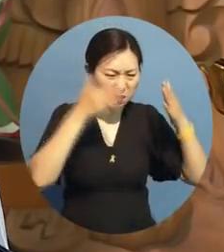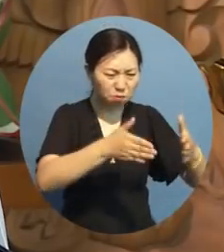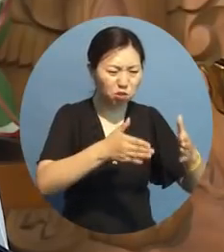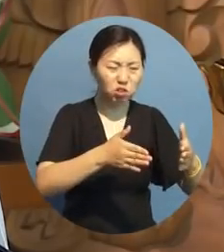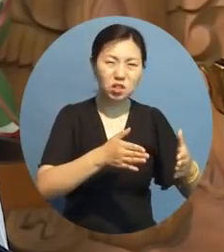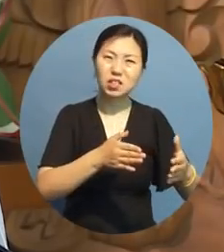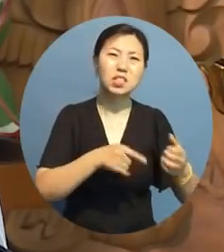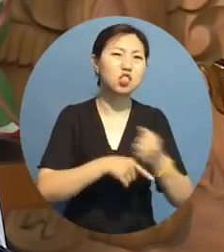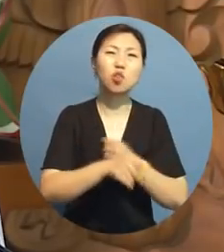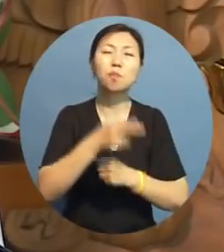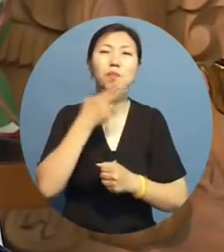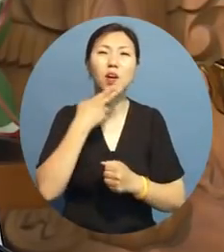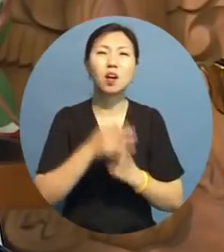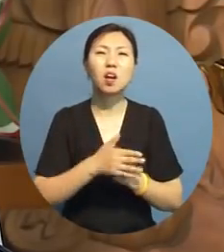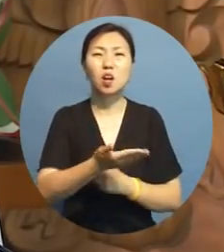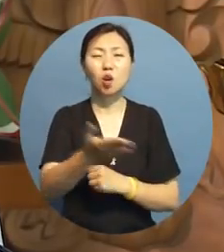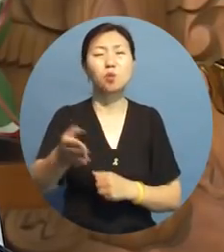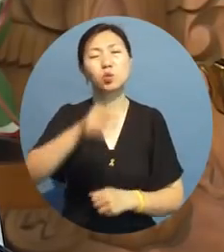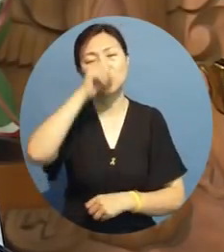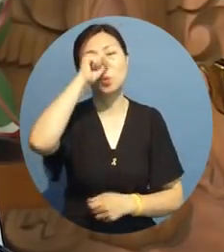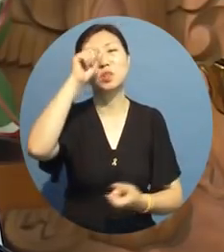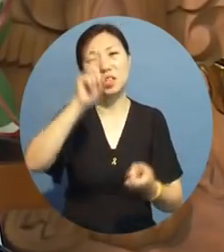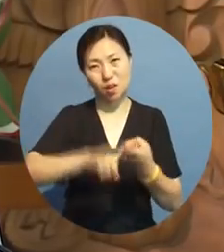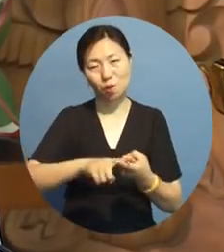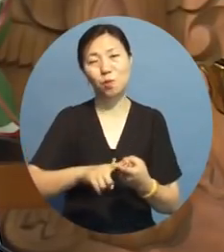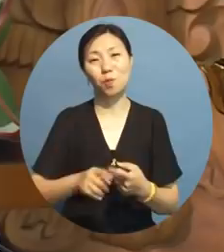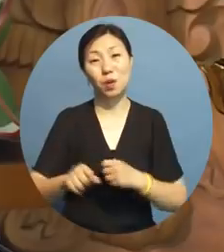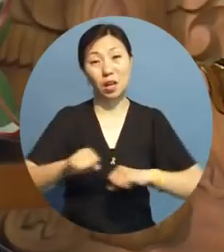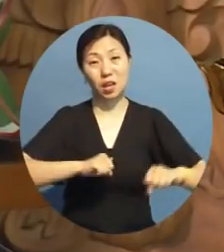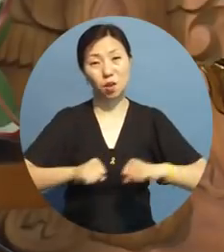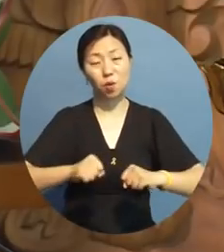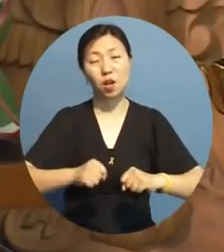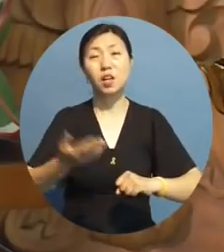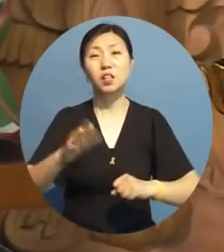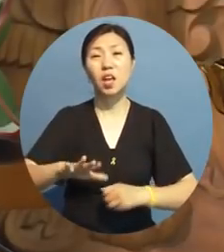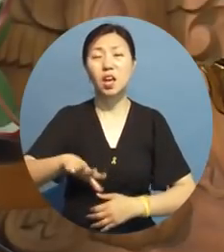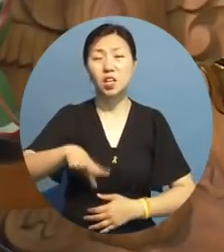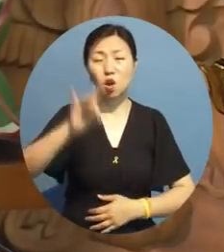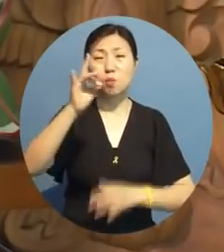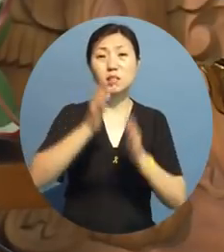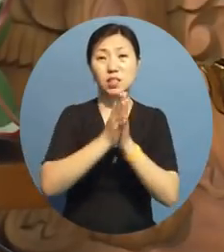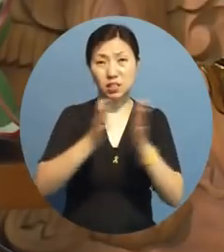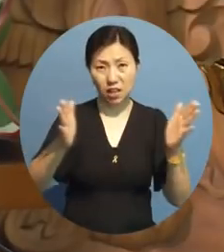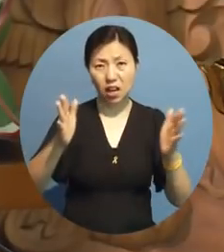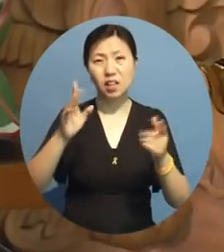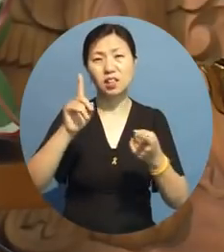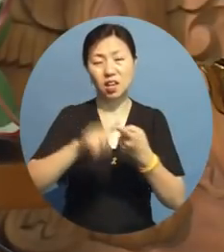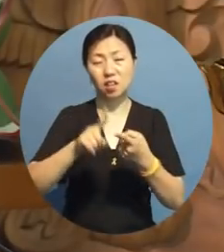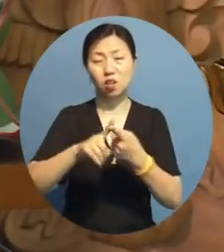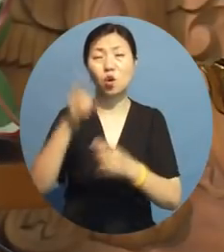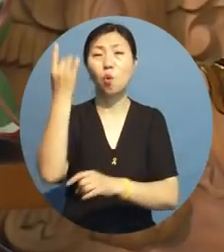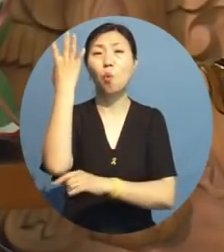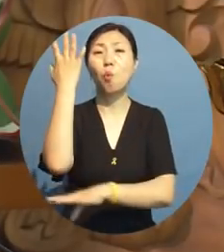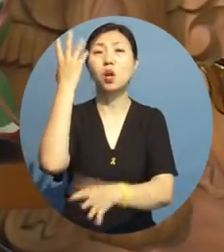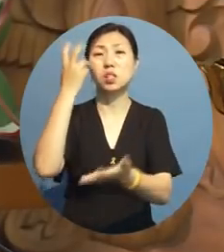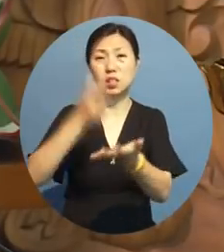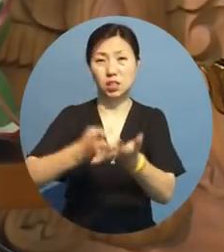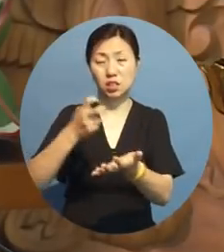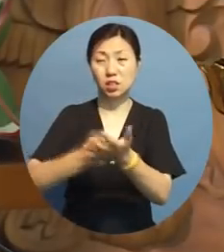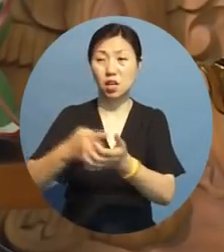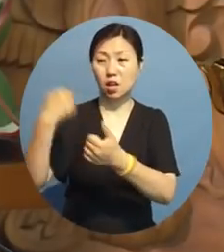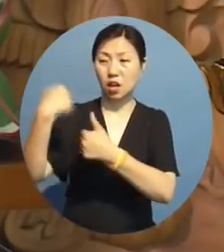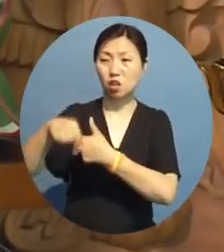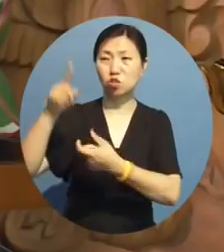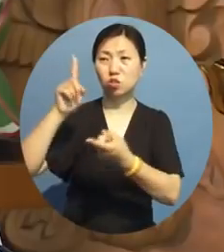알았죠? 네. 그러니까 좋을 때를 해. 그러나 이왕지 하는 거 원칙을 이렇게 가르친